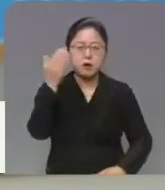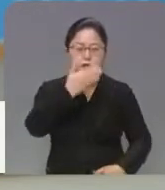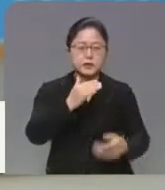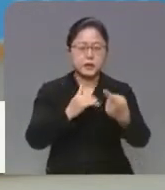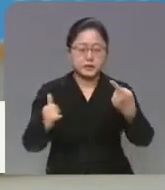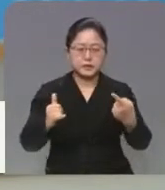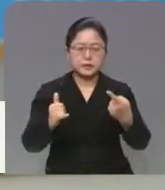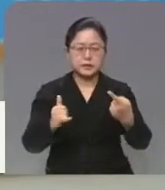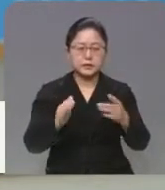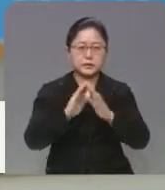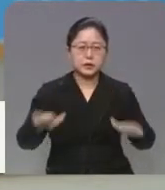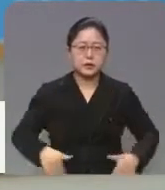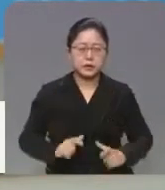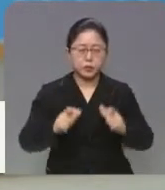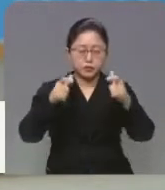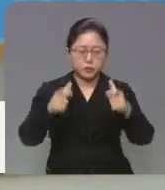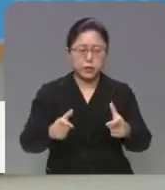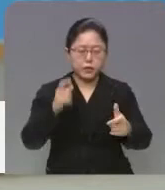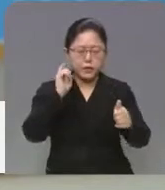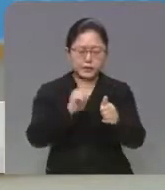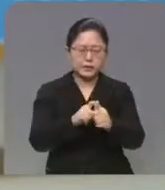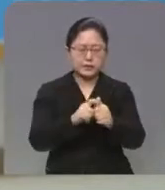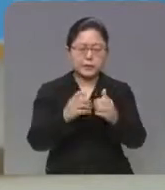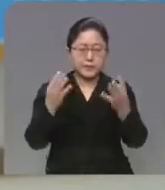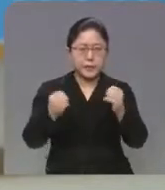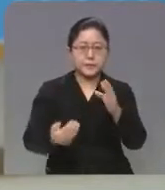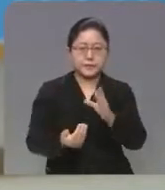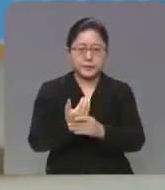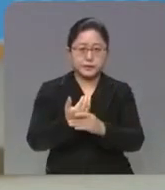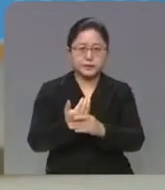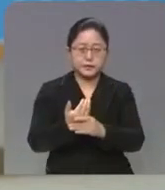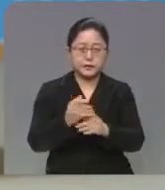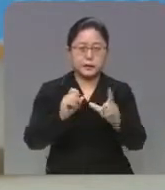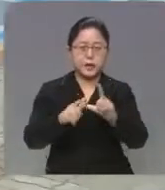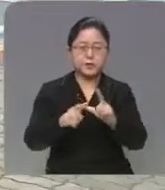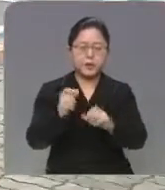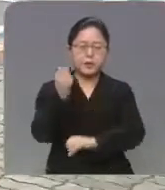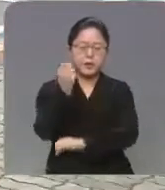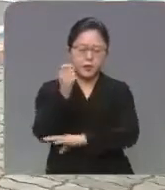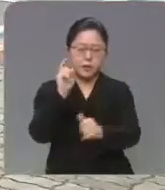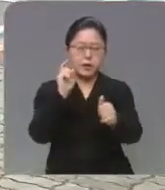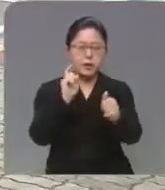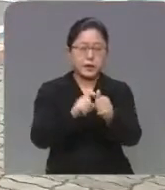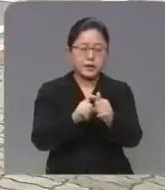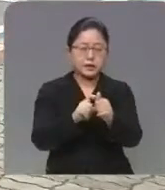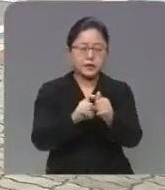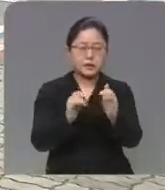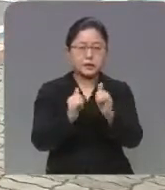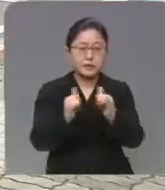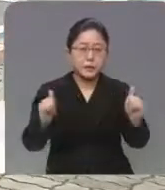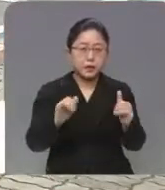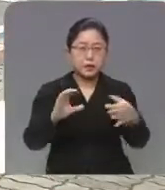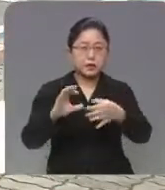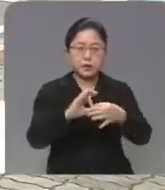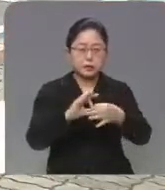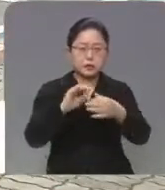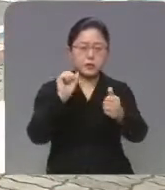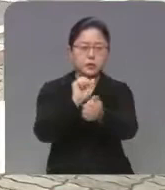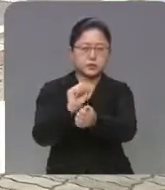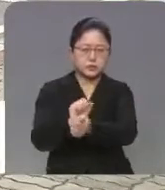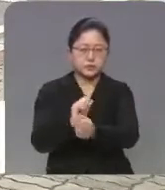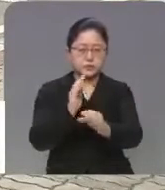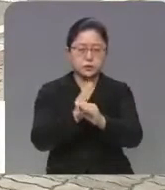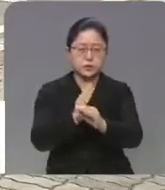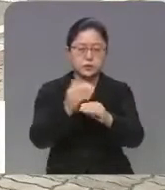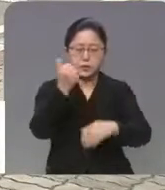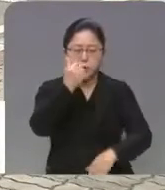1명 등으로 전남 동부권에서 확진자가 속출했습니다. 대부분 기존 감염 경로를 통한 확산이 지속되고 있는데요.